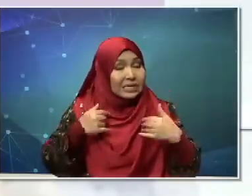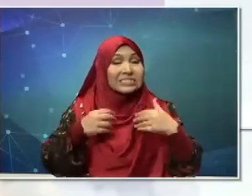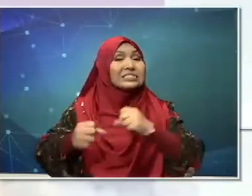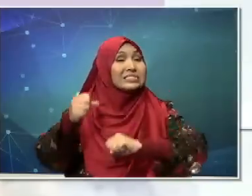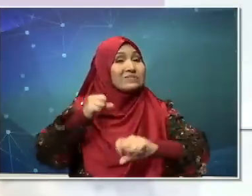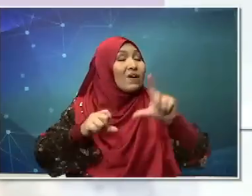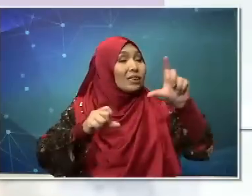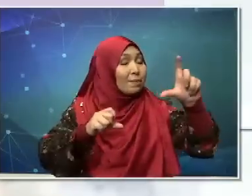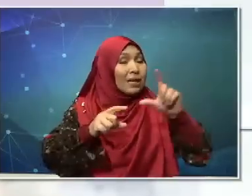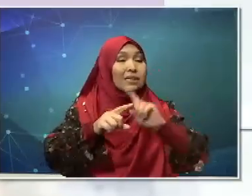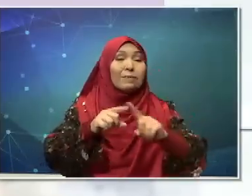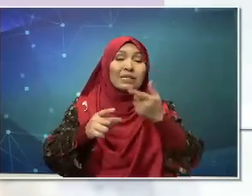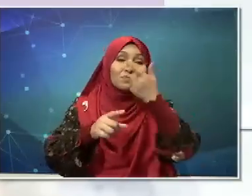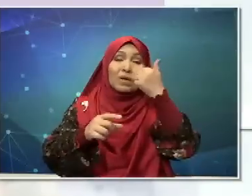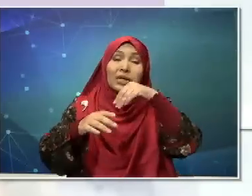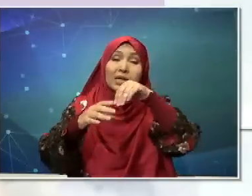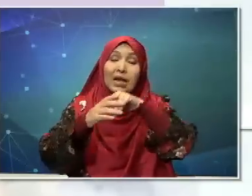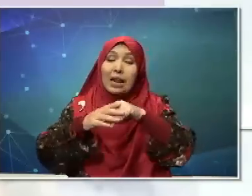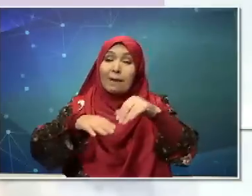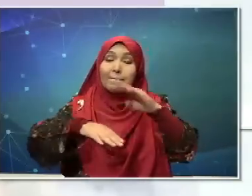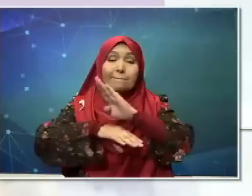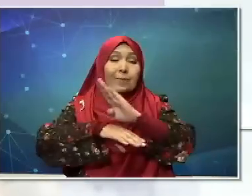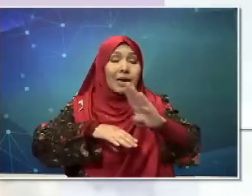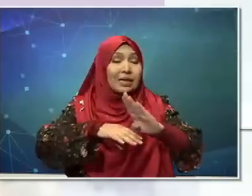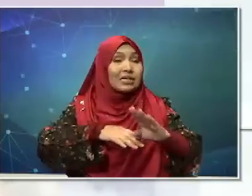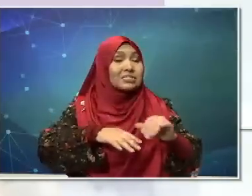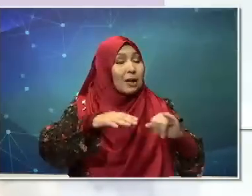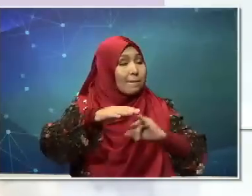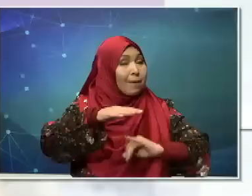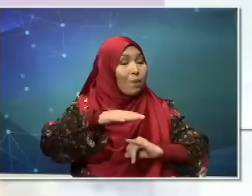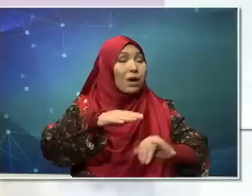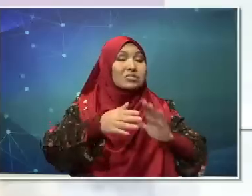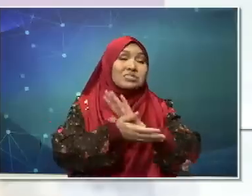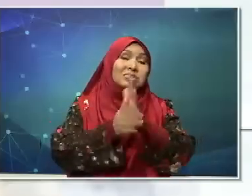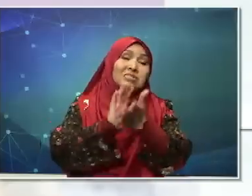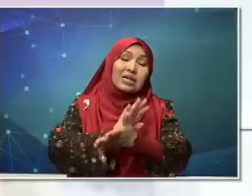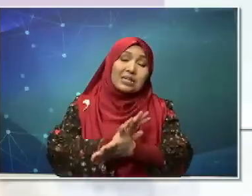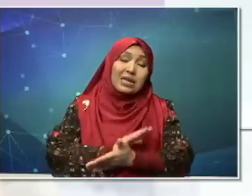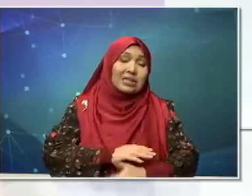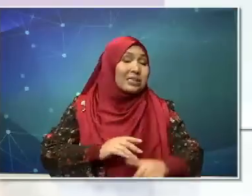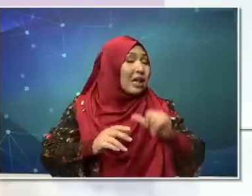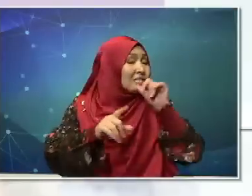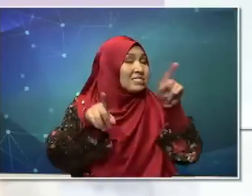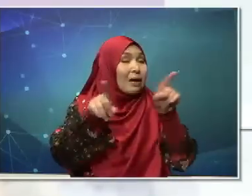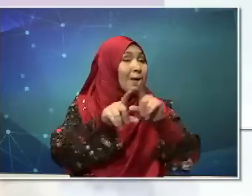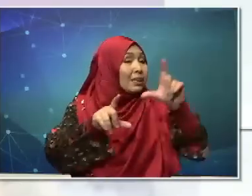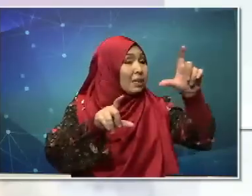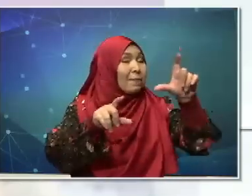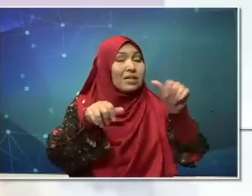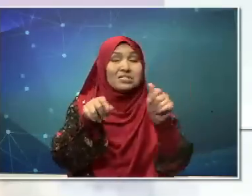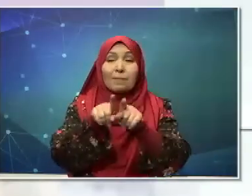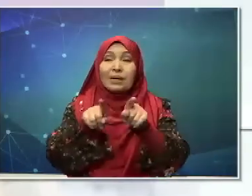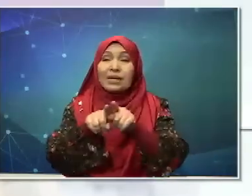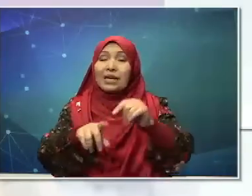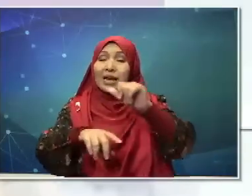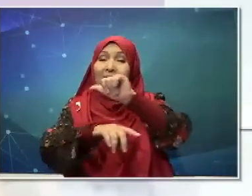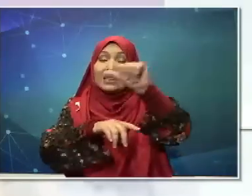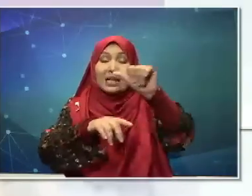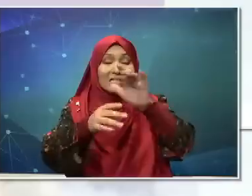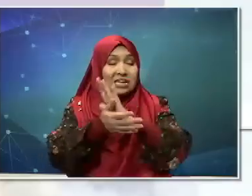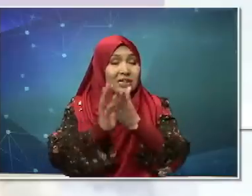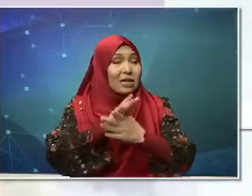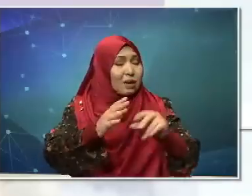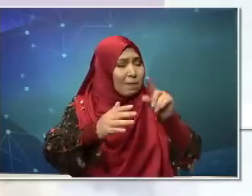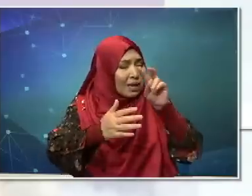tapi setelah oleh kali dia dalam keadaan berbaris kasrah di tak Sambutlah tahap ketebalan dia seperti diberi atas akan contoh